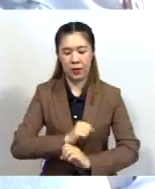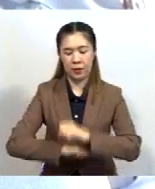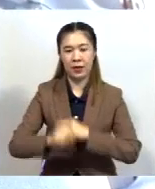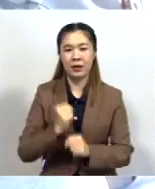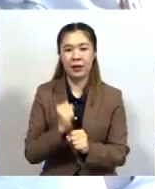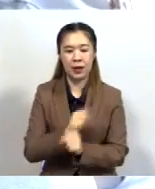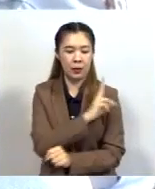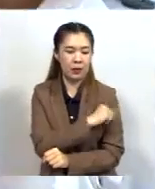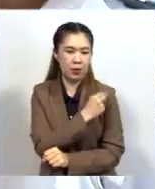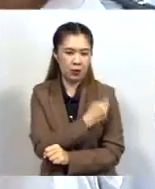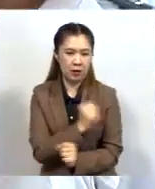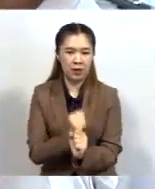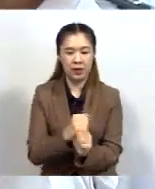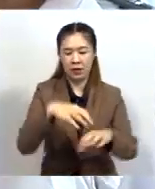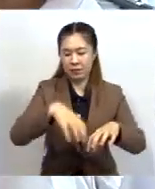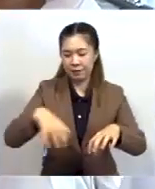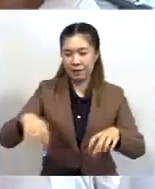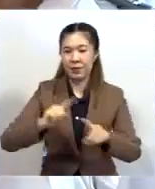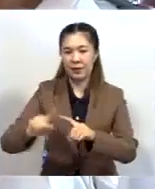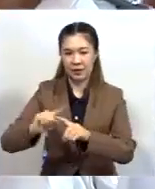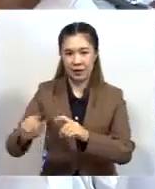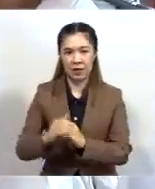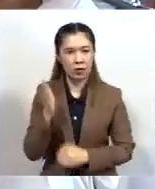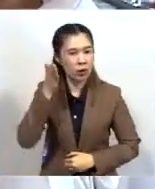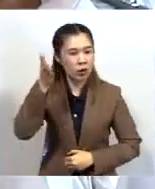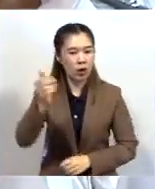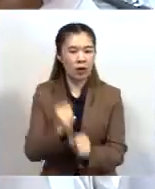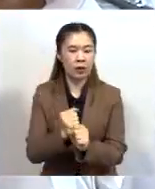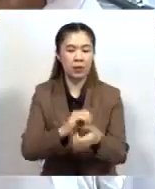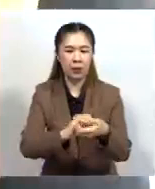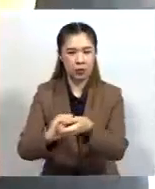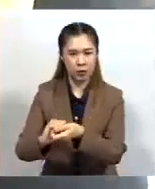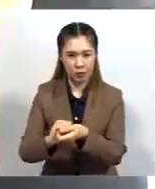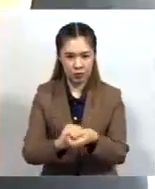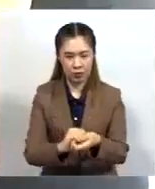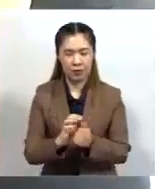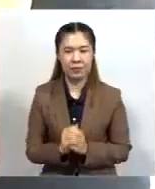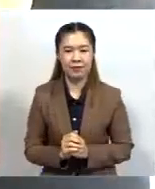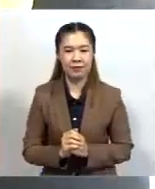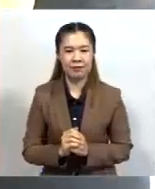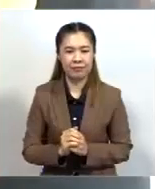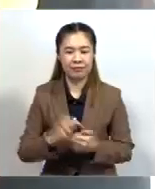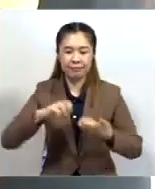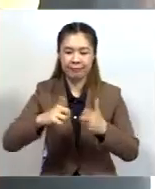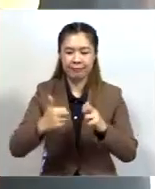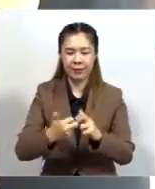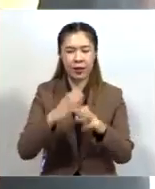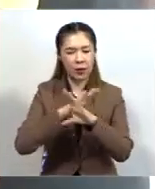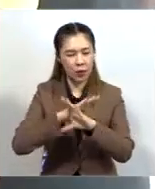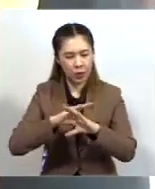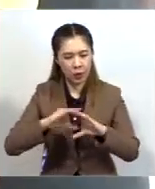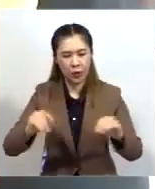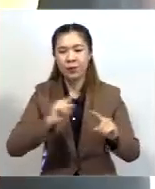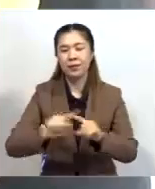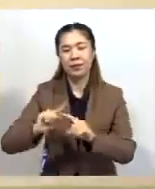านสาธารณสุขและทุกหน่วยงานที่หลังจากนี้เนี่ยเราจะต้องทำงานร่วมกันต่อไปแล้วก็หวังว่าสถานการณ์ต่างๆจะคลี่คลายโดยเร็วใน